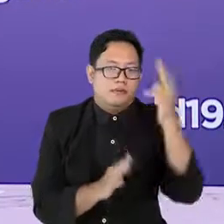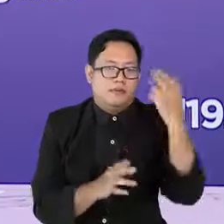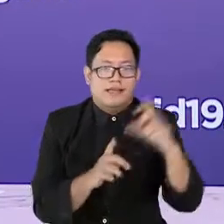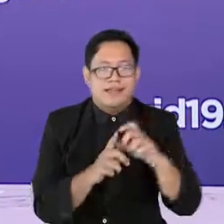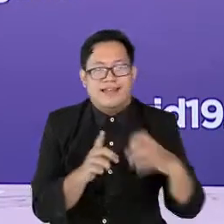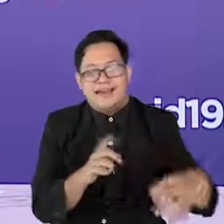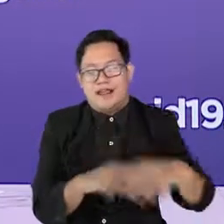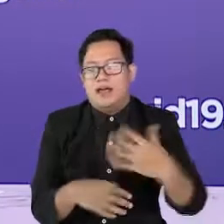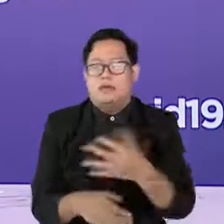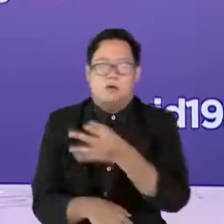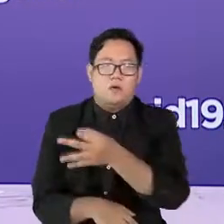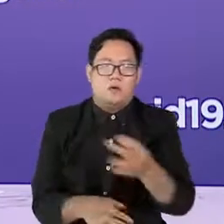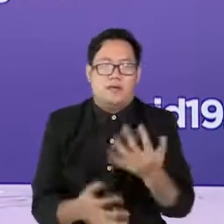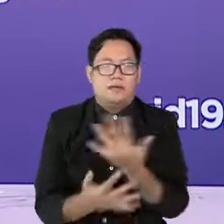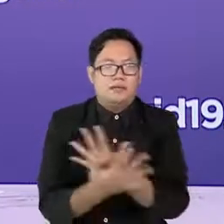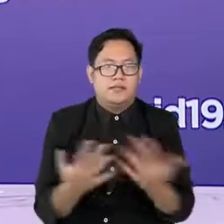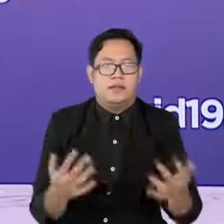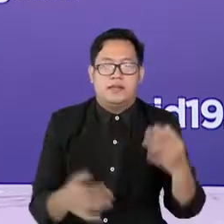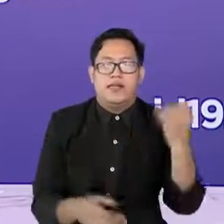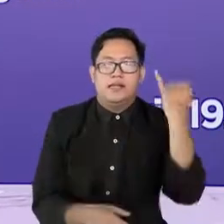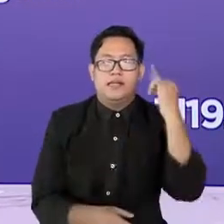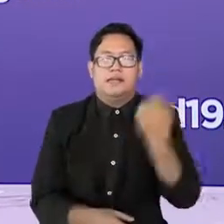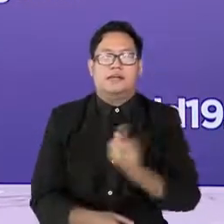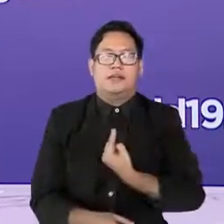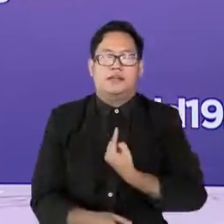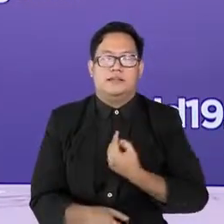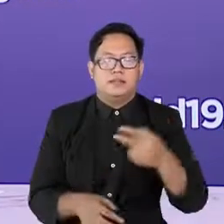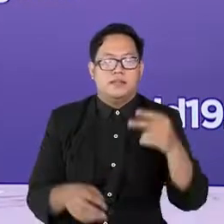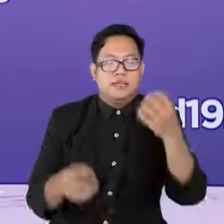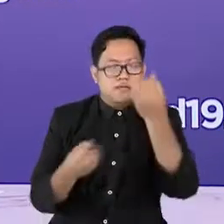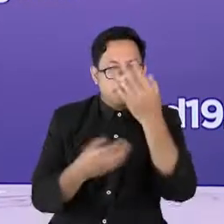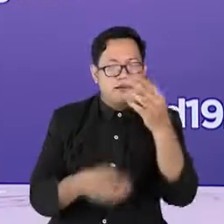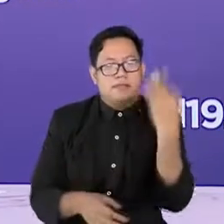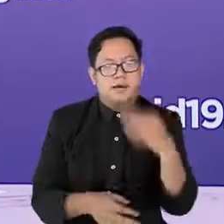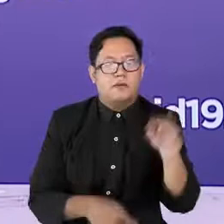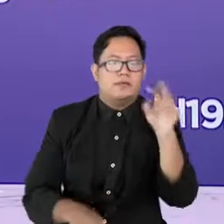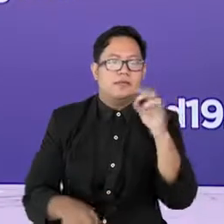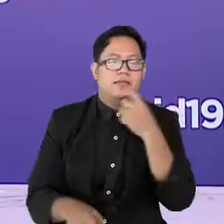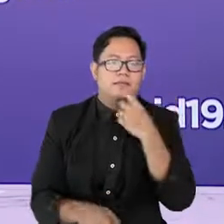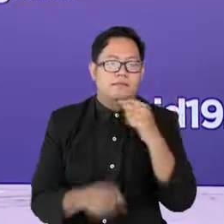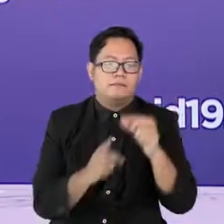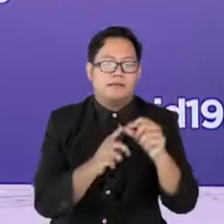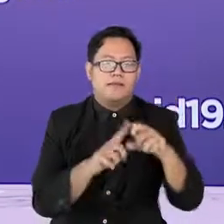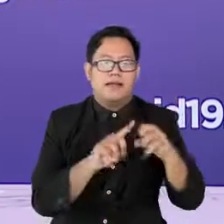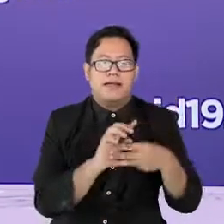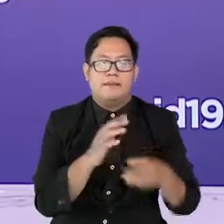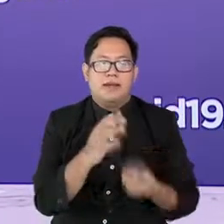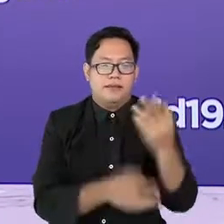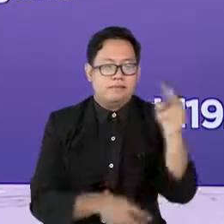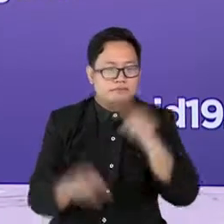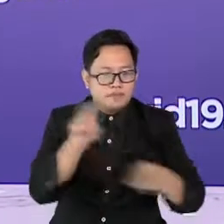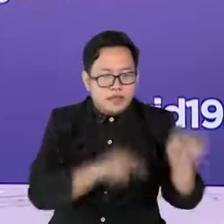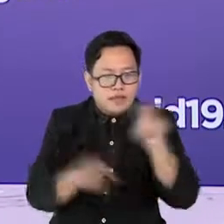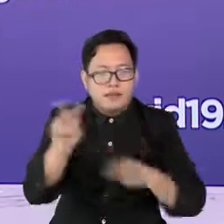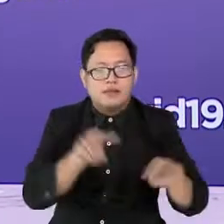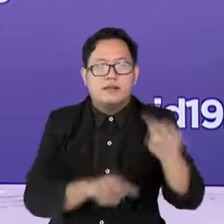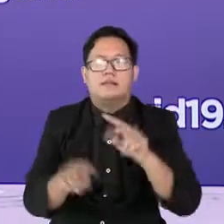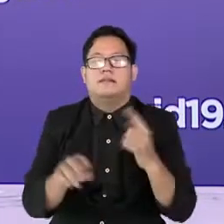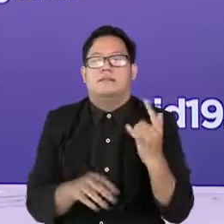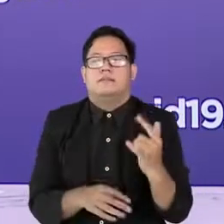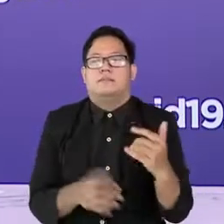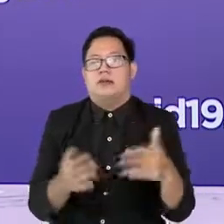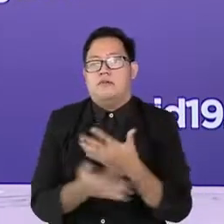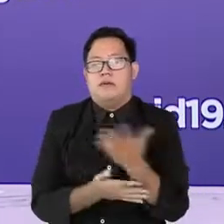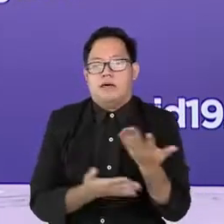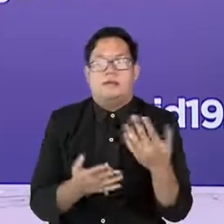untuk inisiatif mencari informasi terbaru terkait update ppkm melalui kanal-kanal informasi